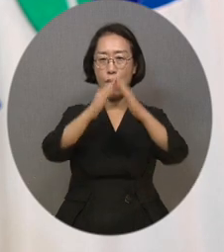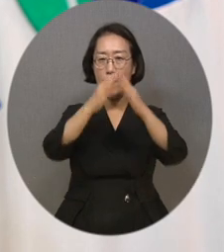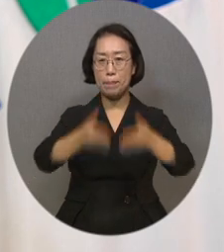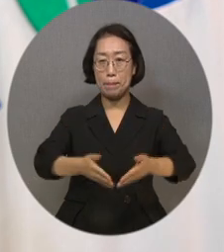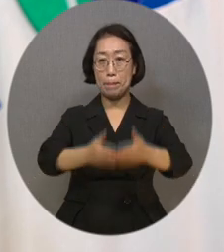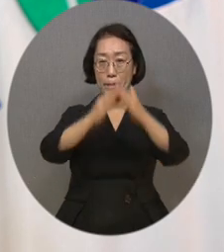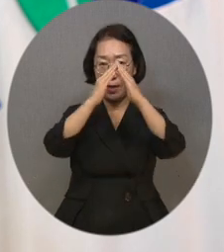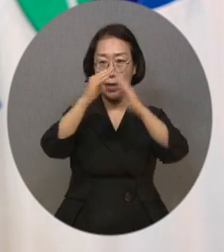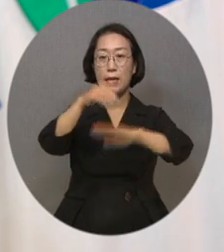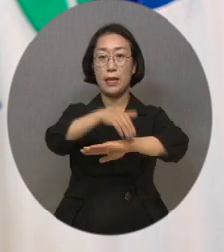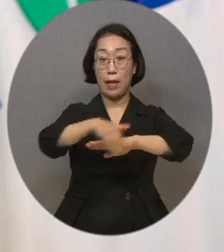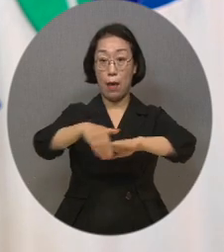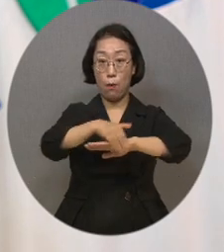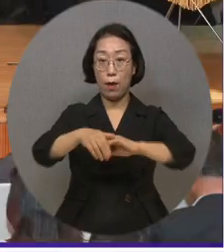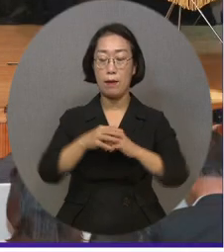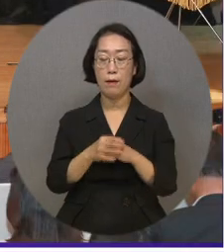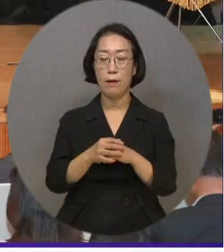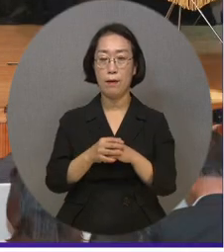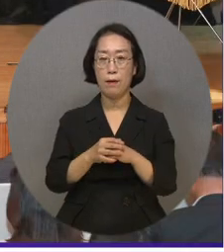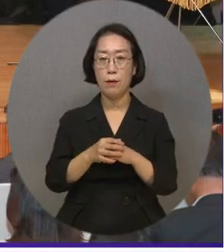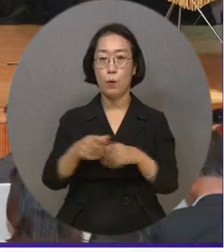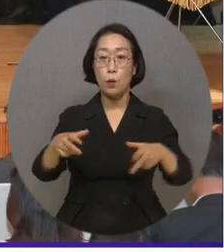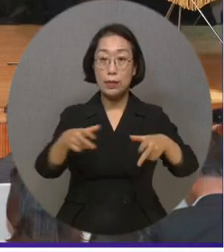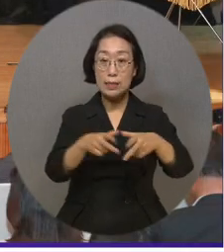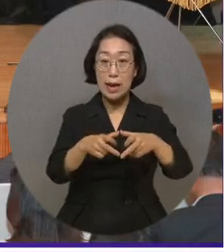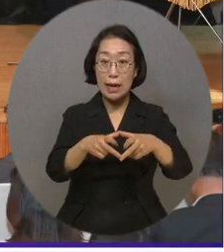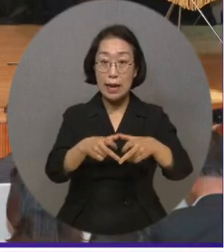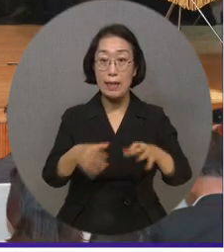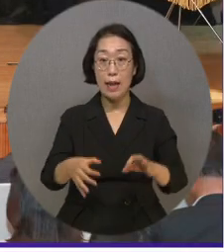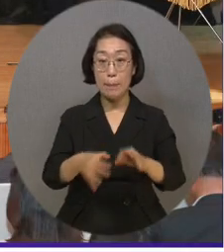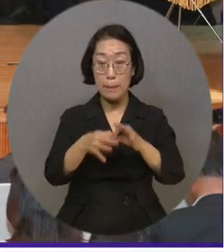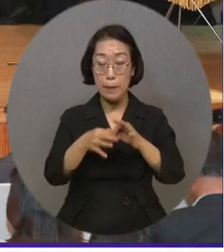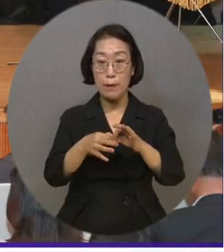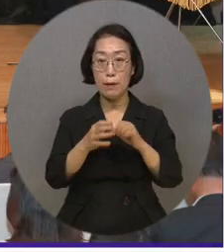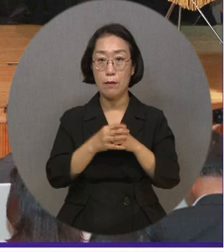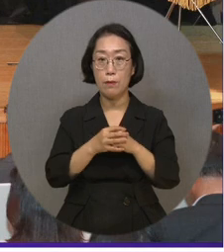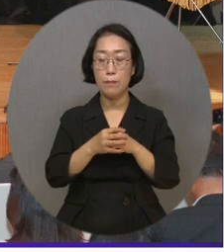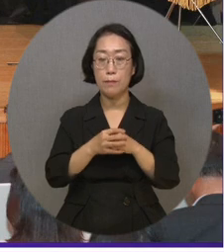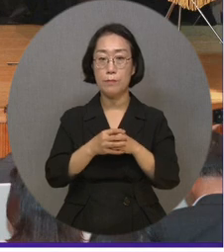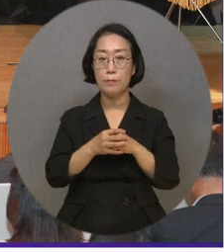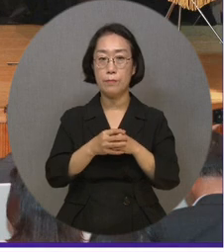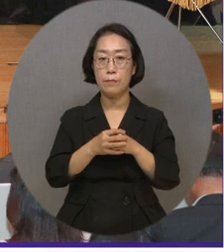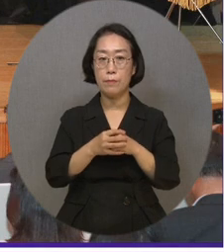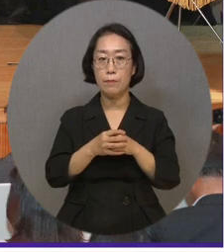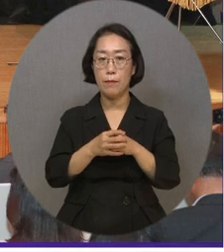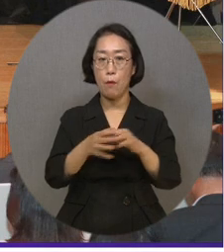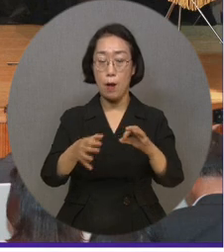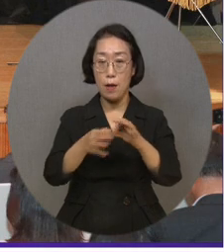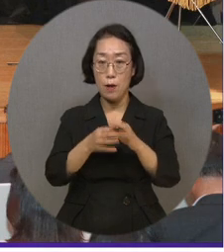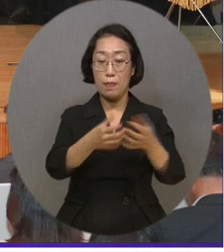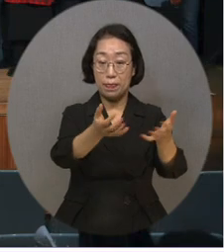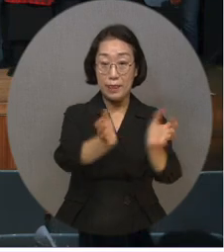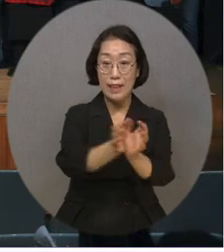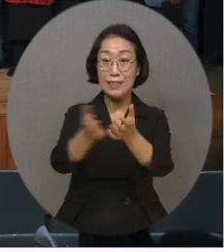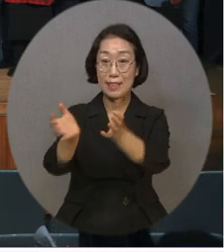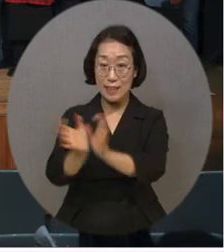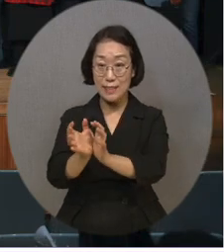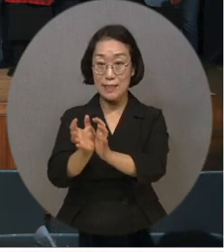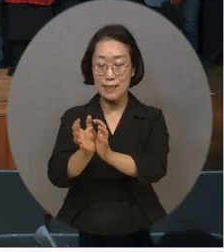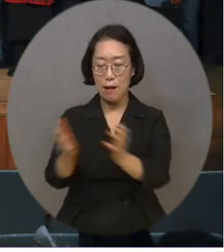있습니다. 이제 또 장애인과 관련해서는 이제 장애인 관련 여러 단체들과